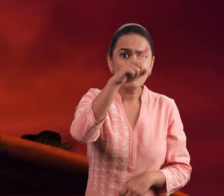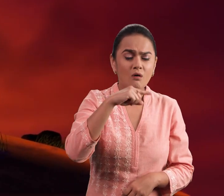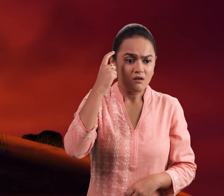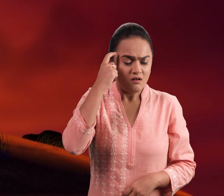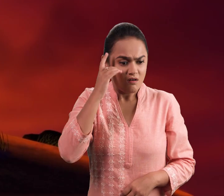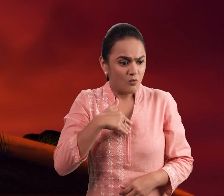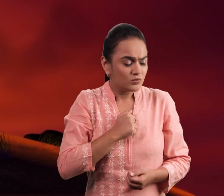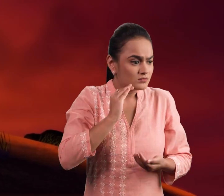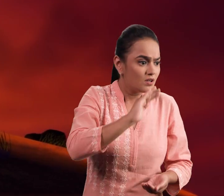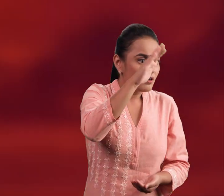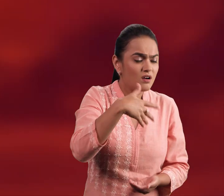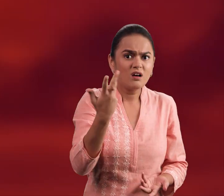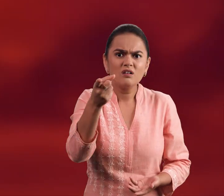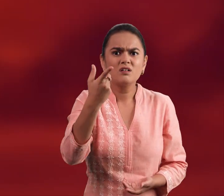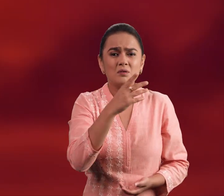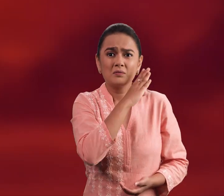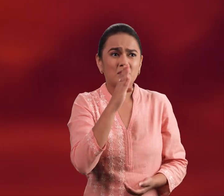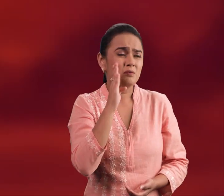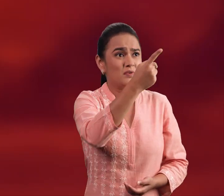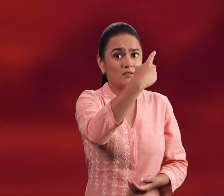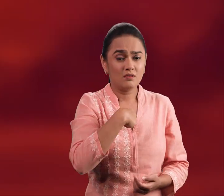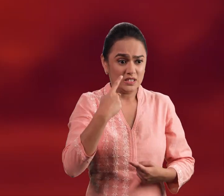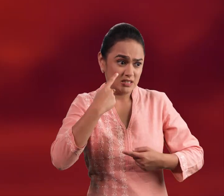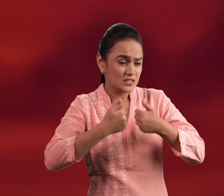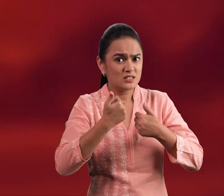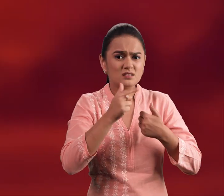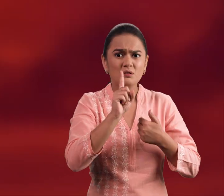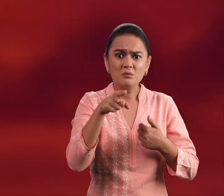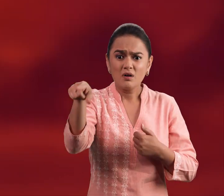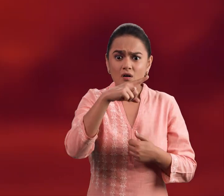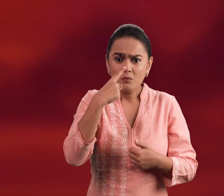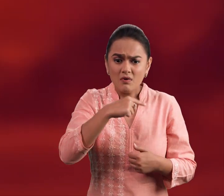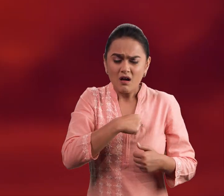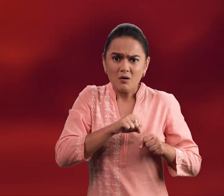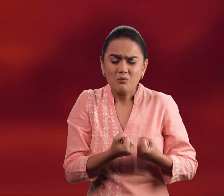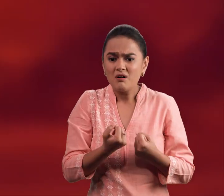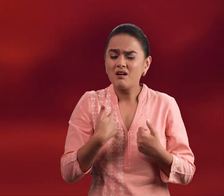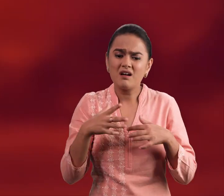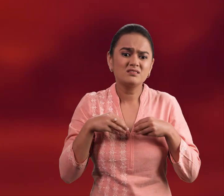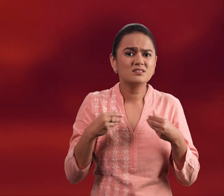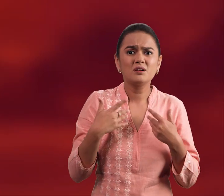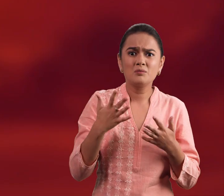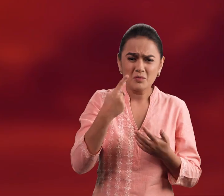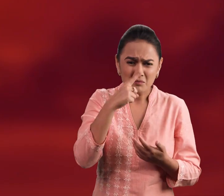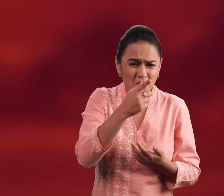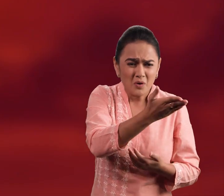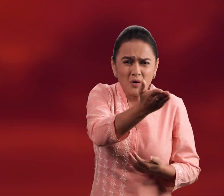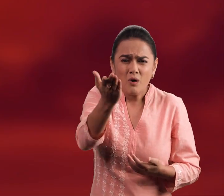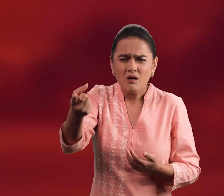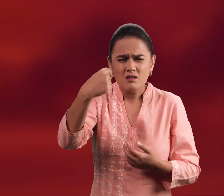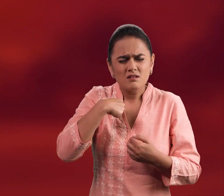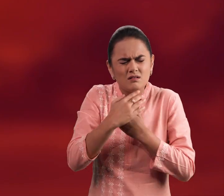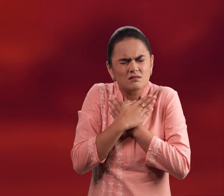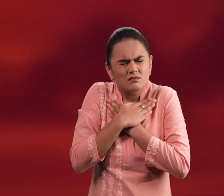सभी माताएं अपने पुत्रों के लिए चिंतित हैं। ब्रह्मा की इस परीक्षा के लिए मैं इन माताओं का हृदय कैसे तोड़ सकता हूँ? ये